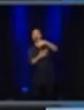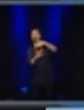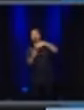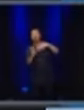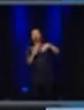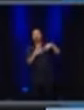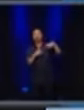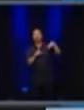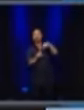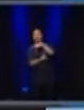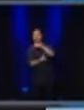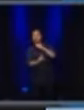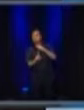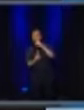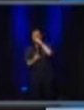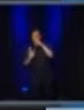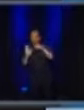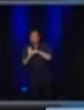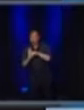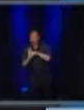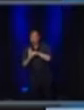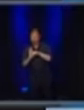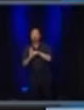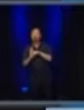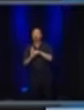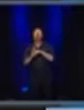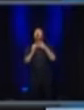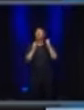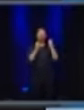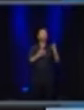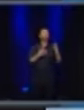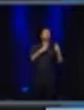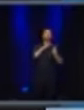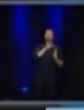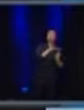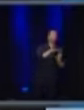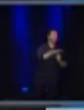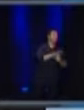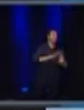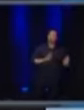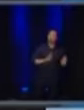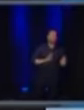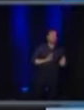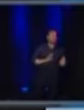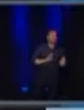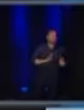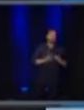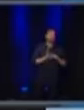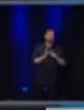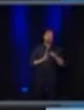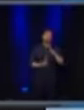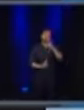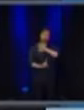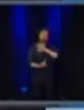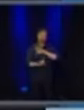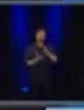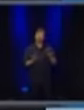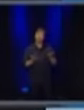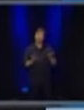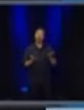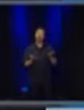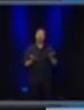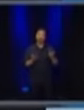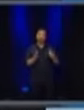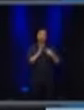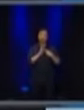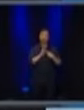on va pouvoir leur dire de passer un test. Si le test est négatif, ils n'auront pas besoin de s'isoler. Donc, d'où l'avantage, même dans nos protocoles autour des enfants puis